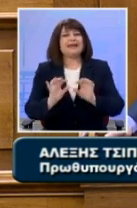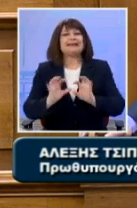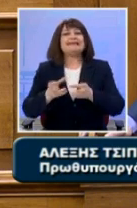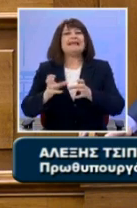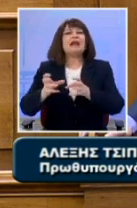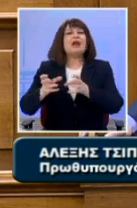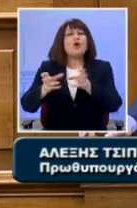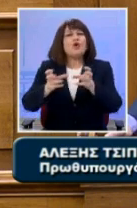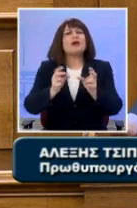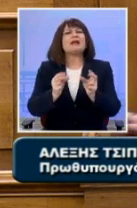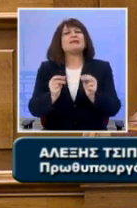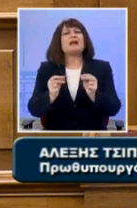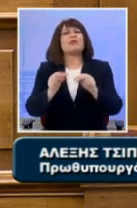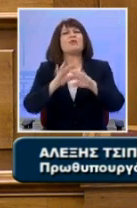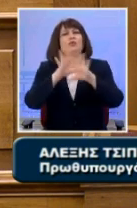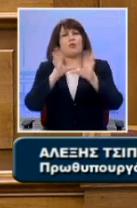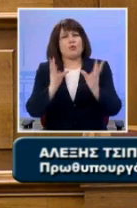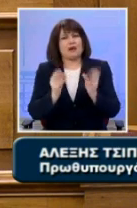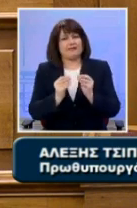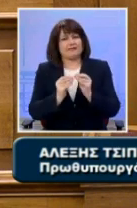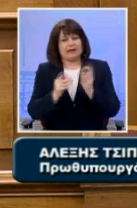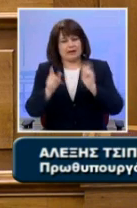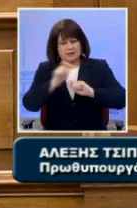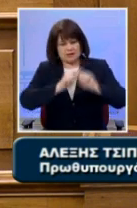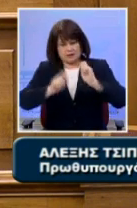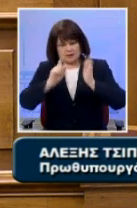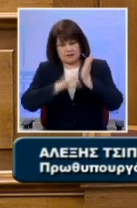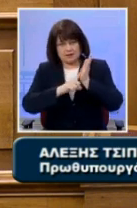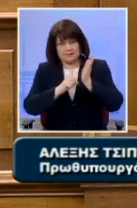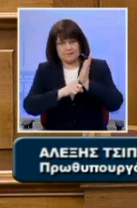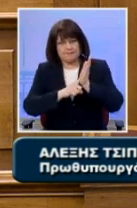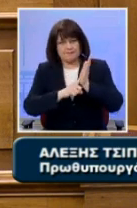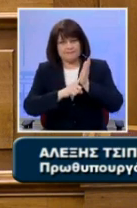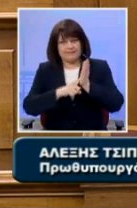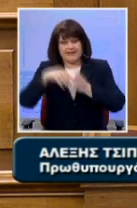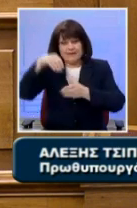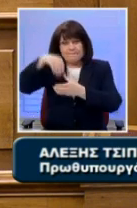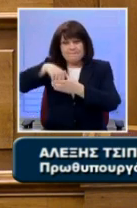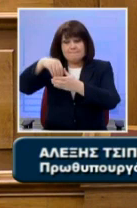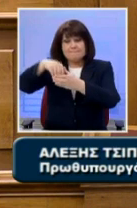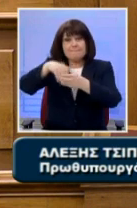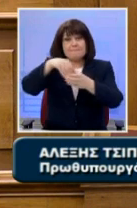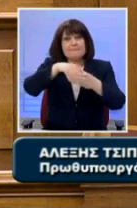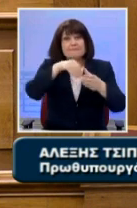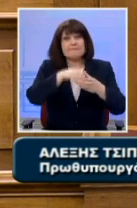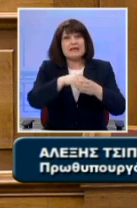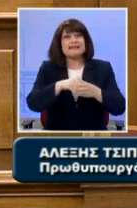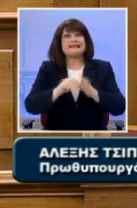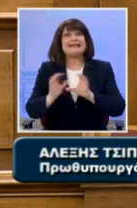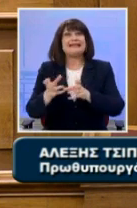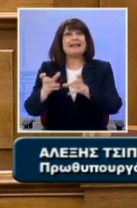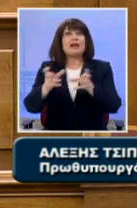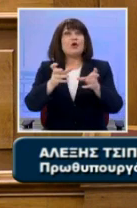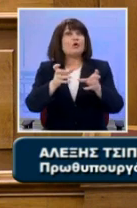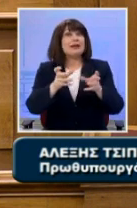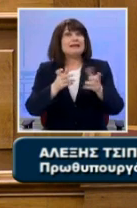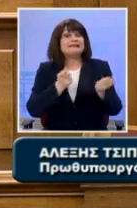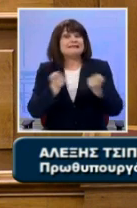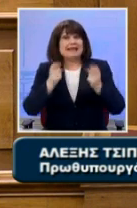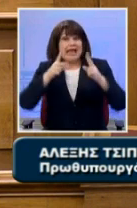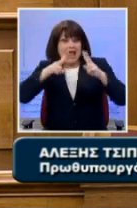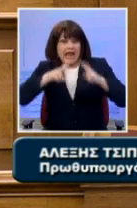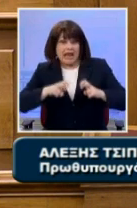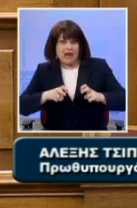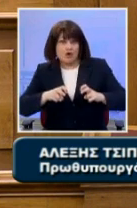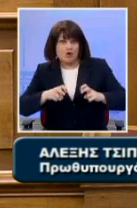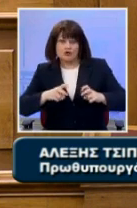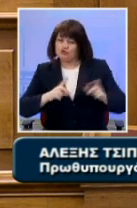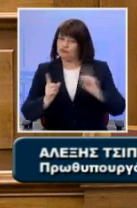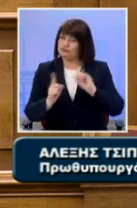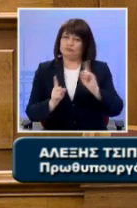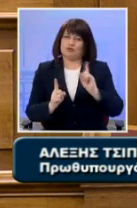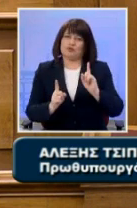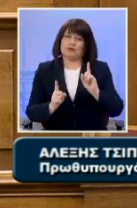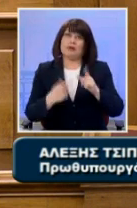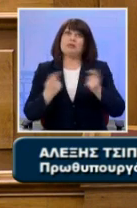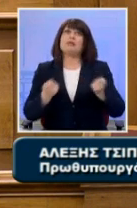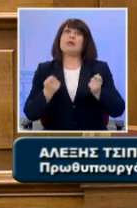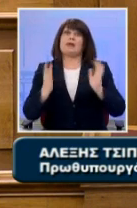τοπίου με τον έλεγχο του περιεχομένου των καναλιών. Αυτό δεν πρέπει να συμβεί, δεν μπορεί να συμβεί και δεν θα